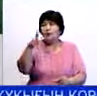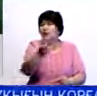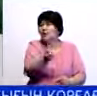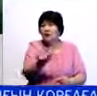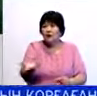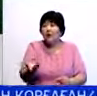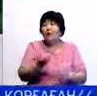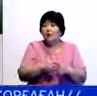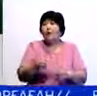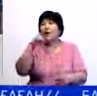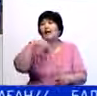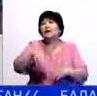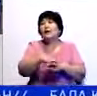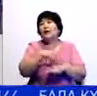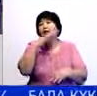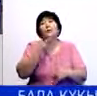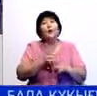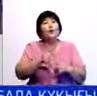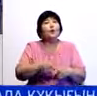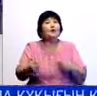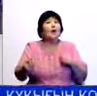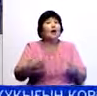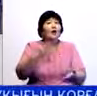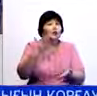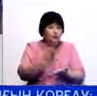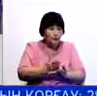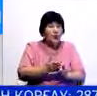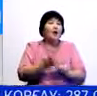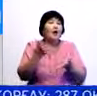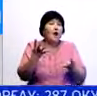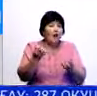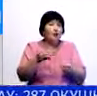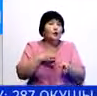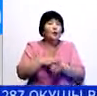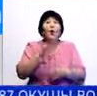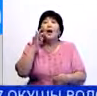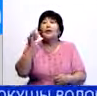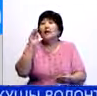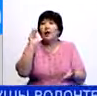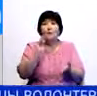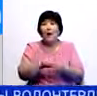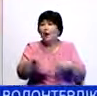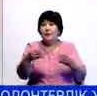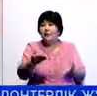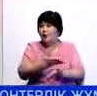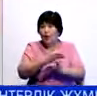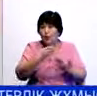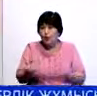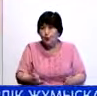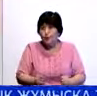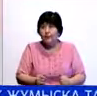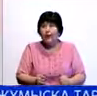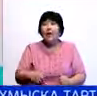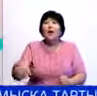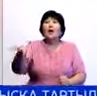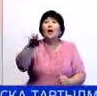саяқ? Қынжылтарлық Қазақ халқының басына осынша қасірет болды үйілсе де, әлі толыққанды тарихи баға беріле қойған жоқ. Жалпы